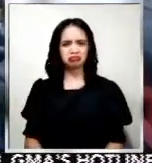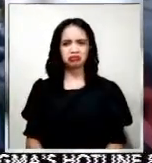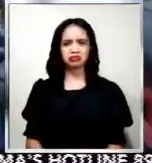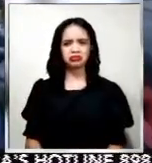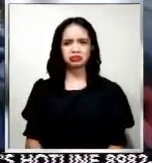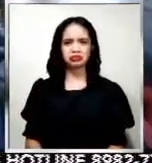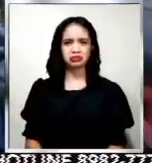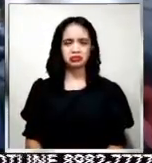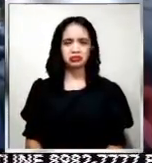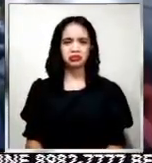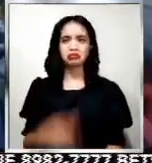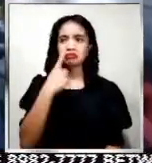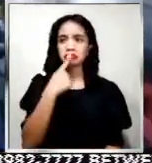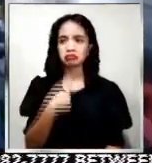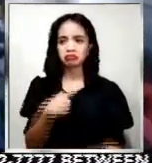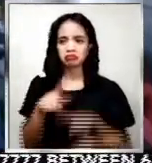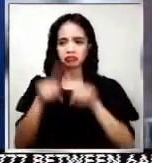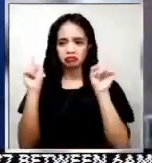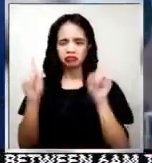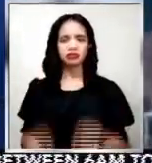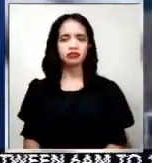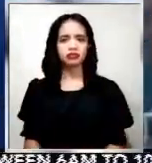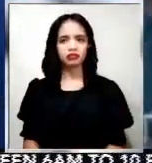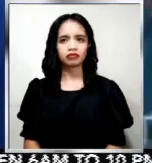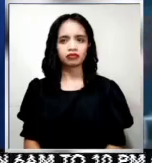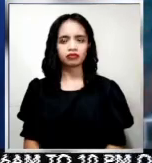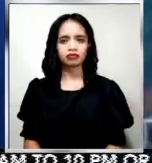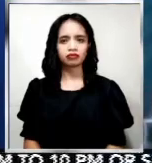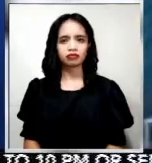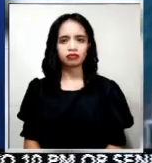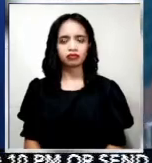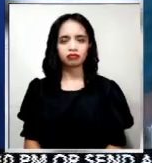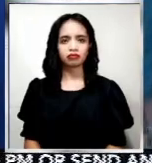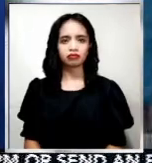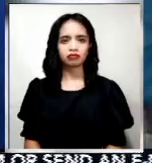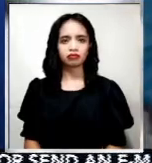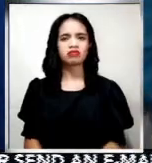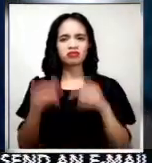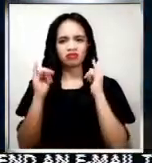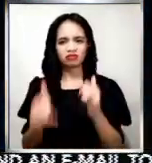ano eh. Mga namibili, takot po eh. Kaputok pa rin po, dinudumog pa rin eh.